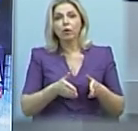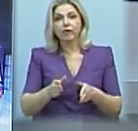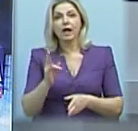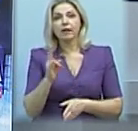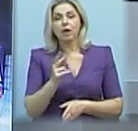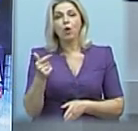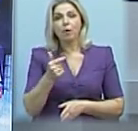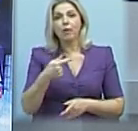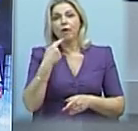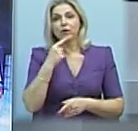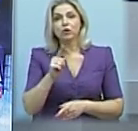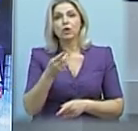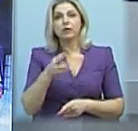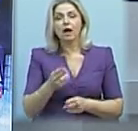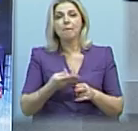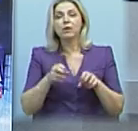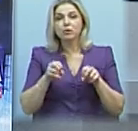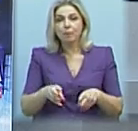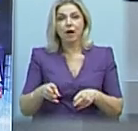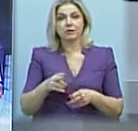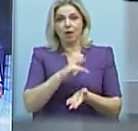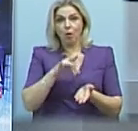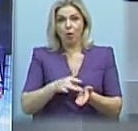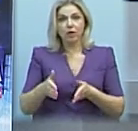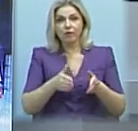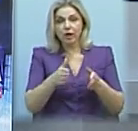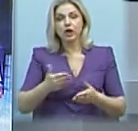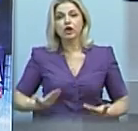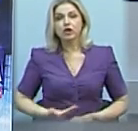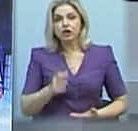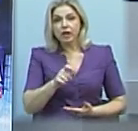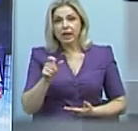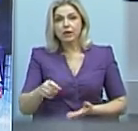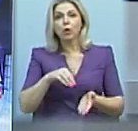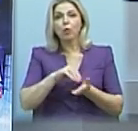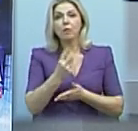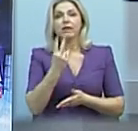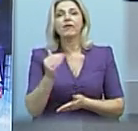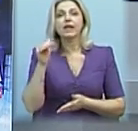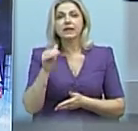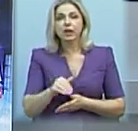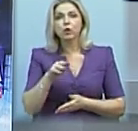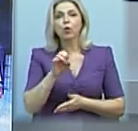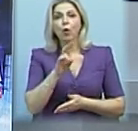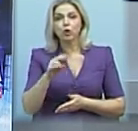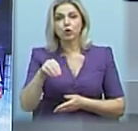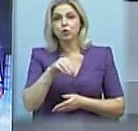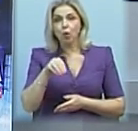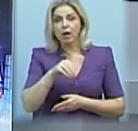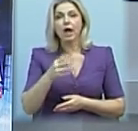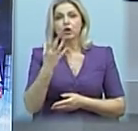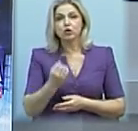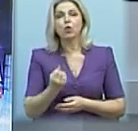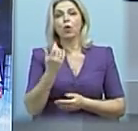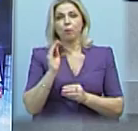Горбенко розповіла, що для безпечного пересування міст жителів та руху автотранспорту придбано 2 тисячі тонн солі. Ще 1 тисячу тонн